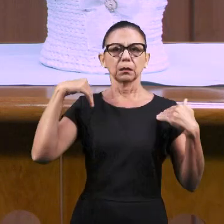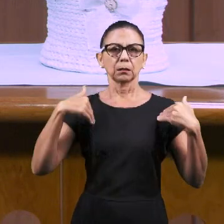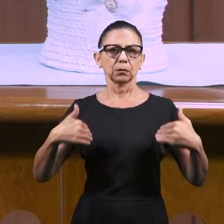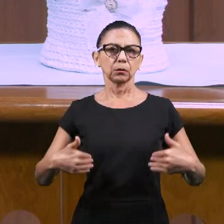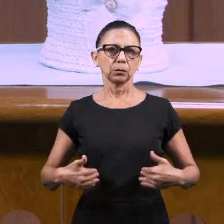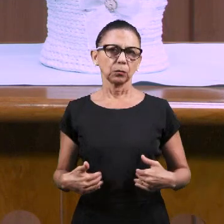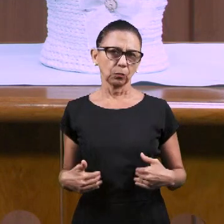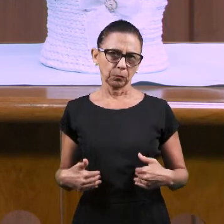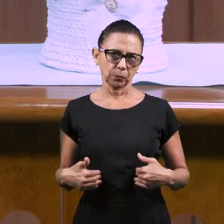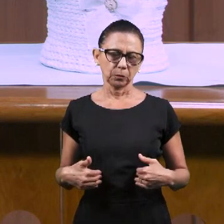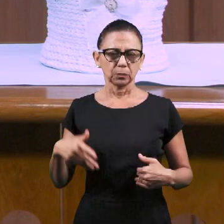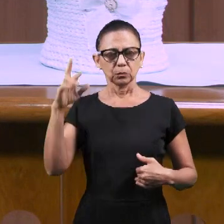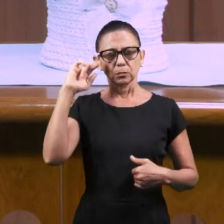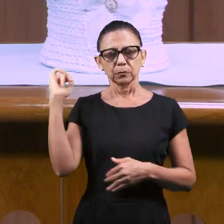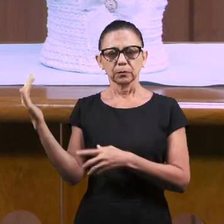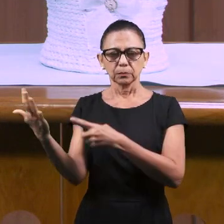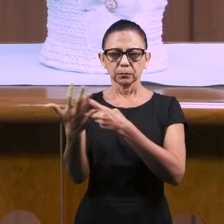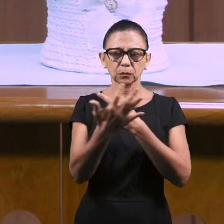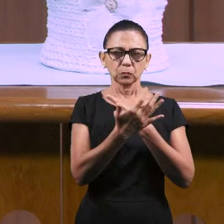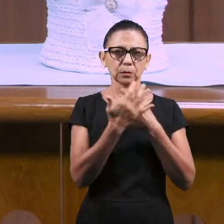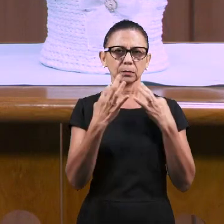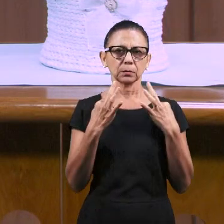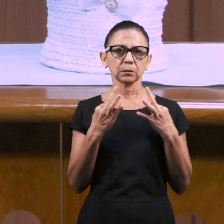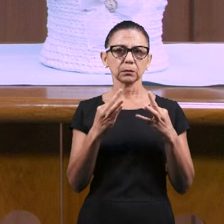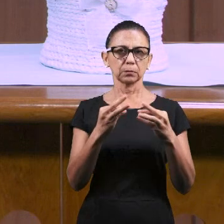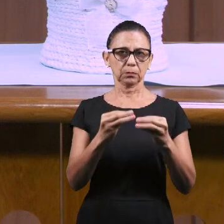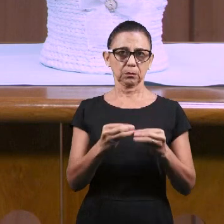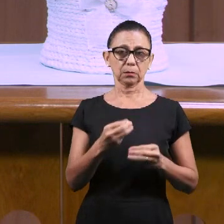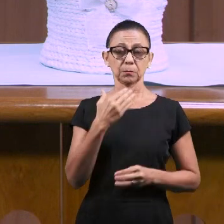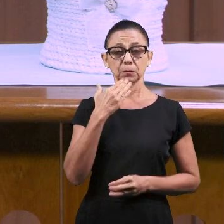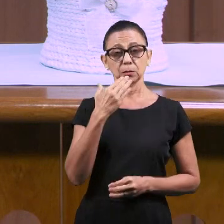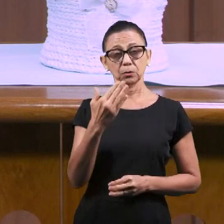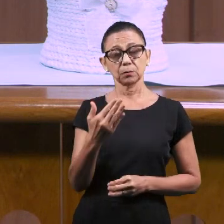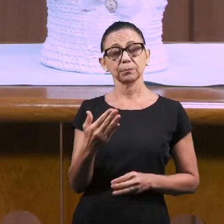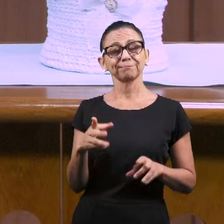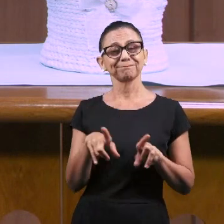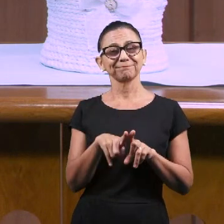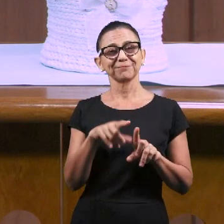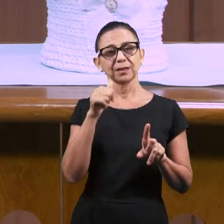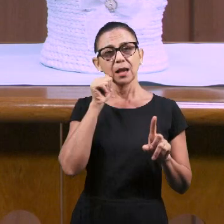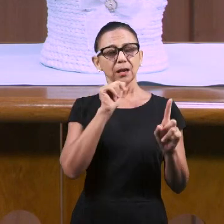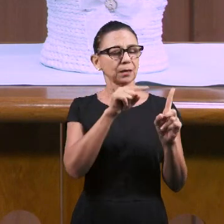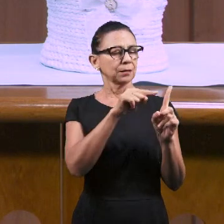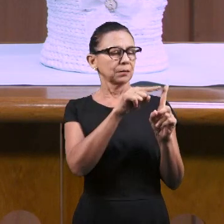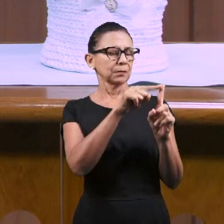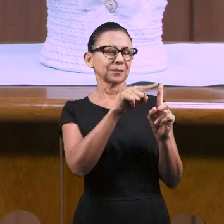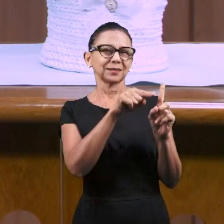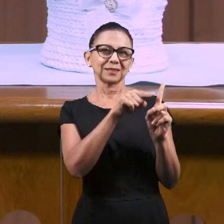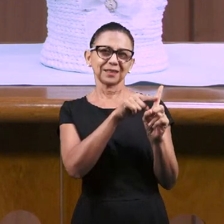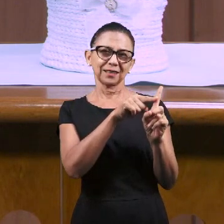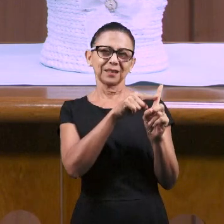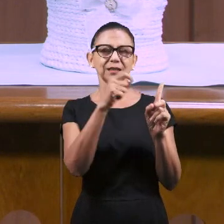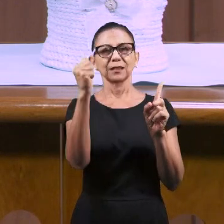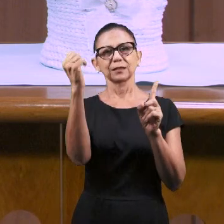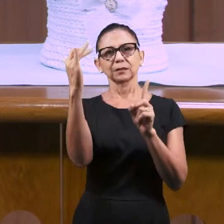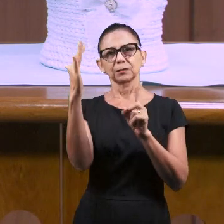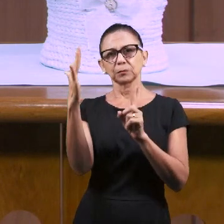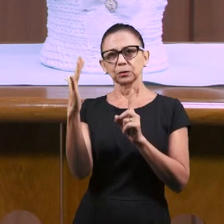Tes serviteurs soient gardés par toi. Nous demandons pour tes servantes qui sont saintes, que tu puisses les